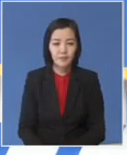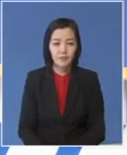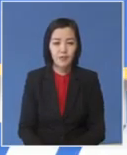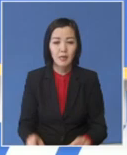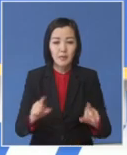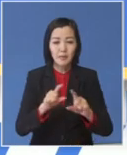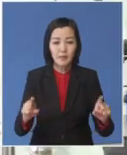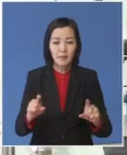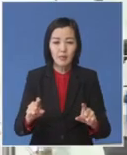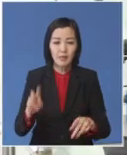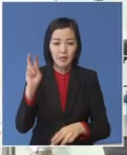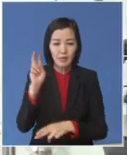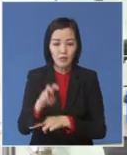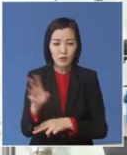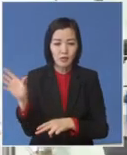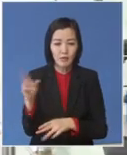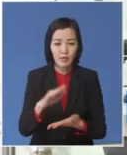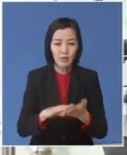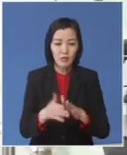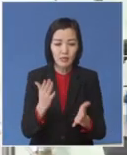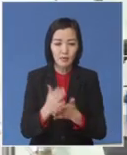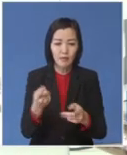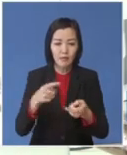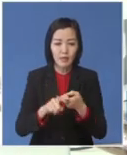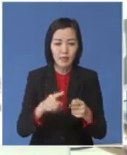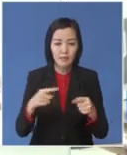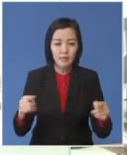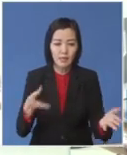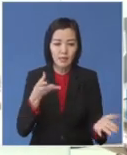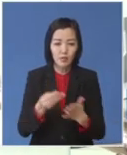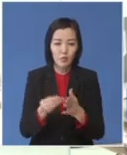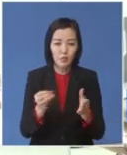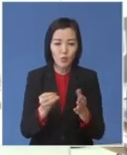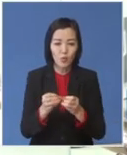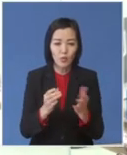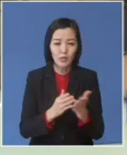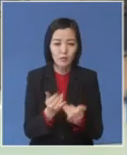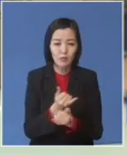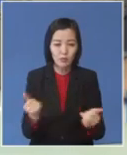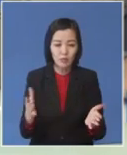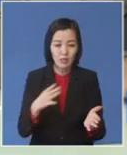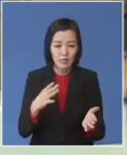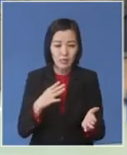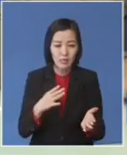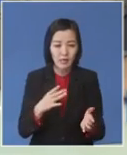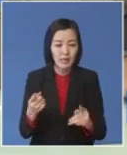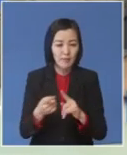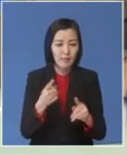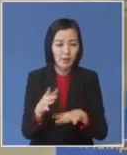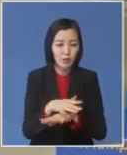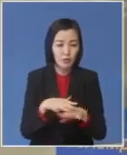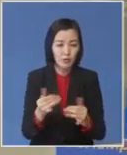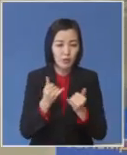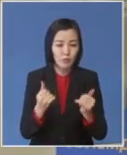Мекемеде келушілерге бар жағдай жасалған, байланыс және өзге де төлемдерден бөлек, оннан аса қызмет түрі көрсетіледі. Бұл ең алдымен тұрғындар